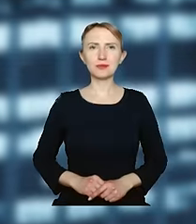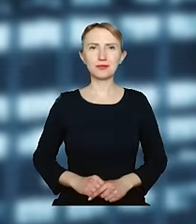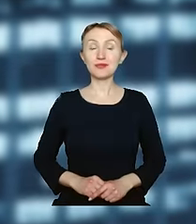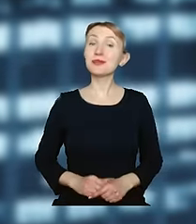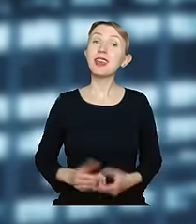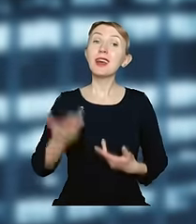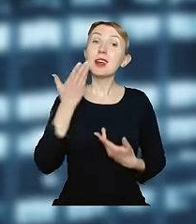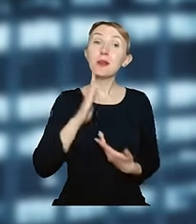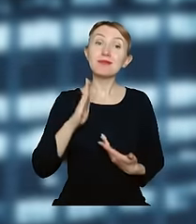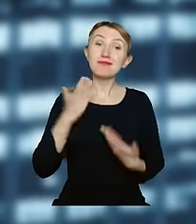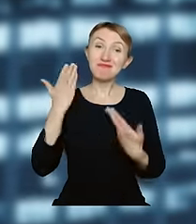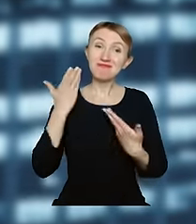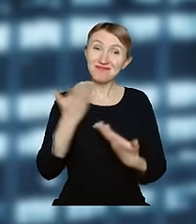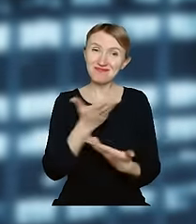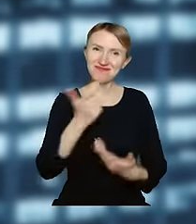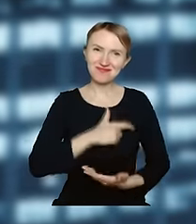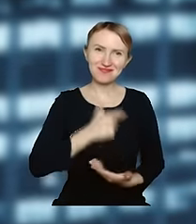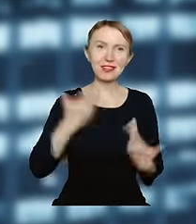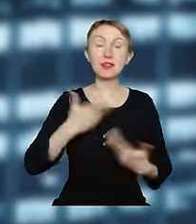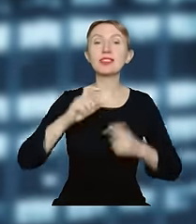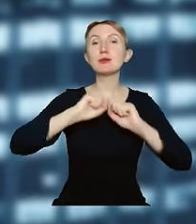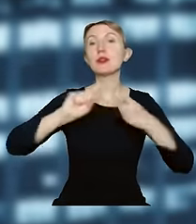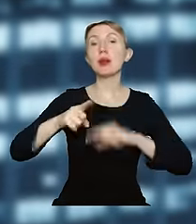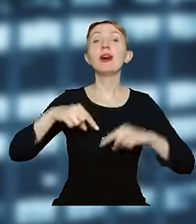Bardzo nisko kłaniam się Państwu po przerwie.